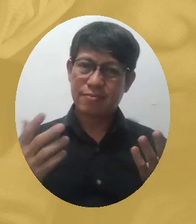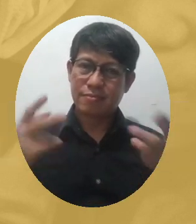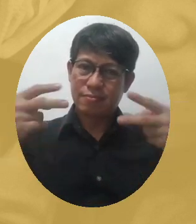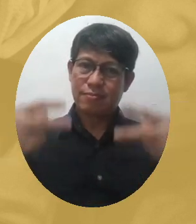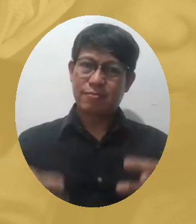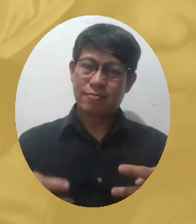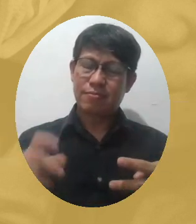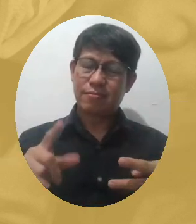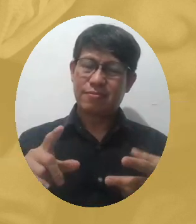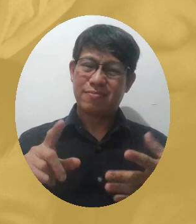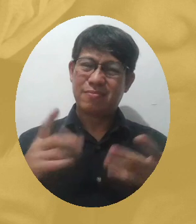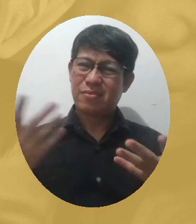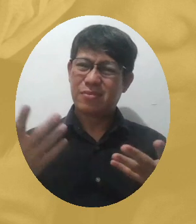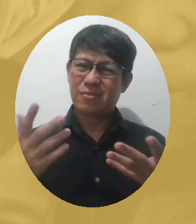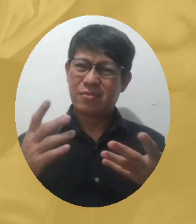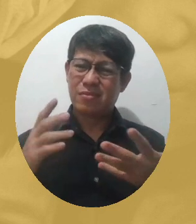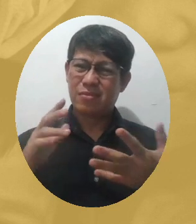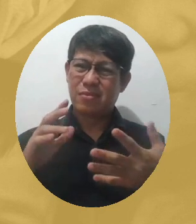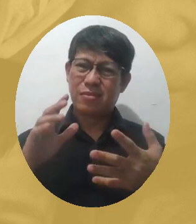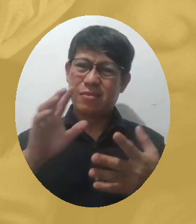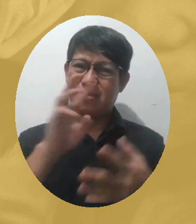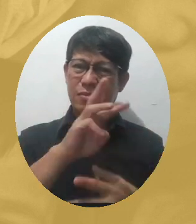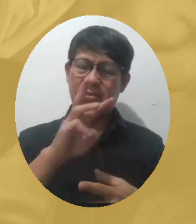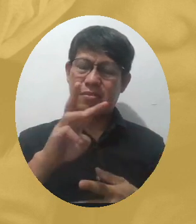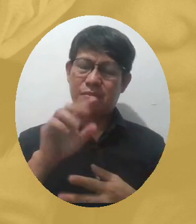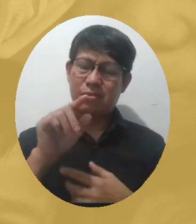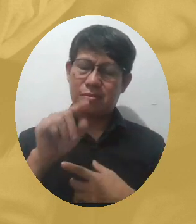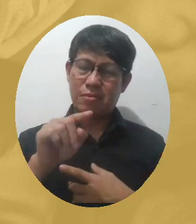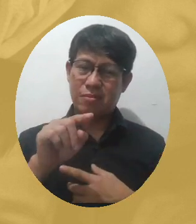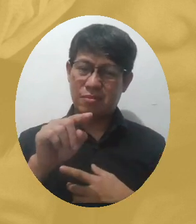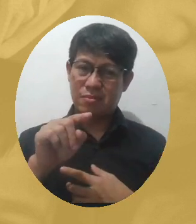ng ating website. Sadyahin kami sa